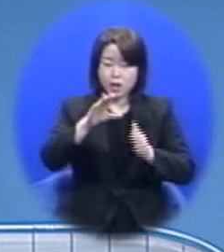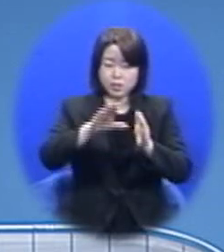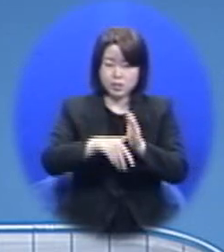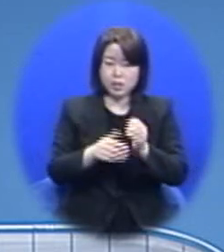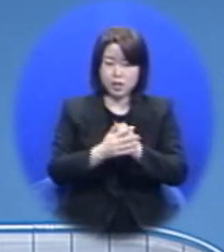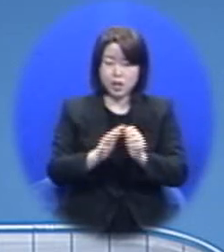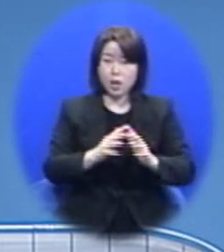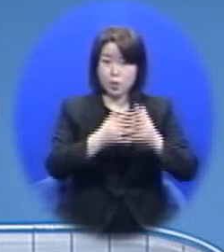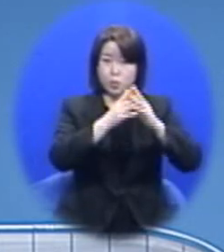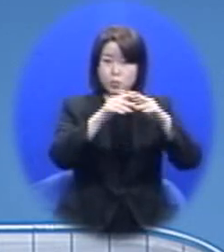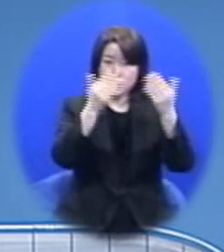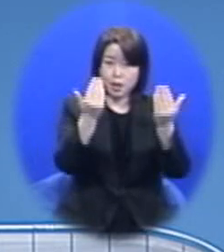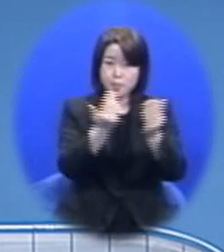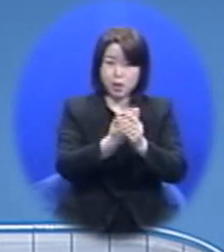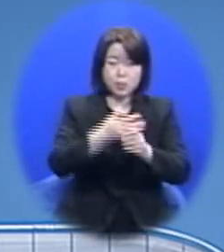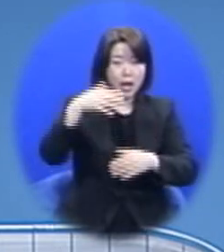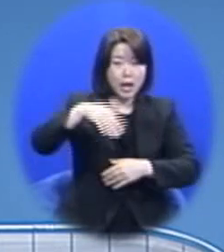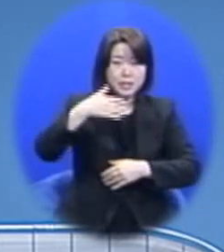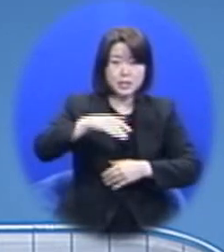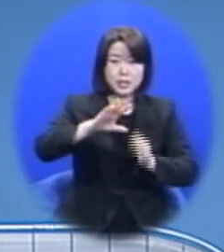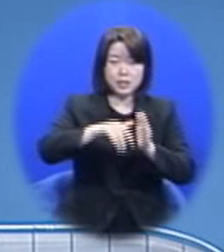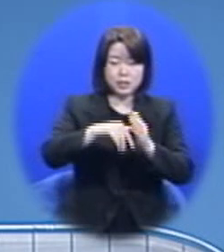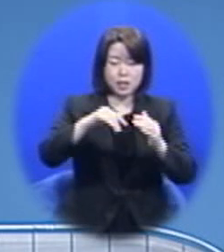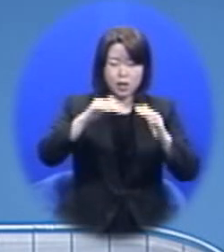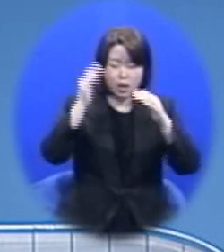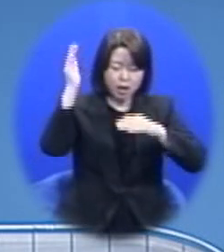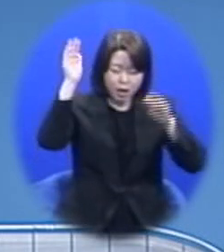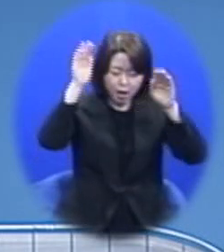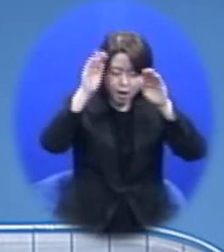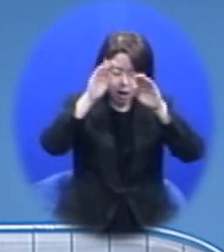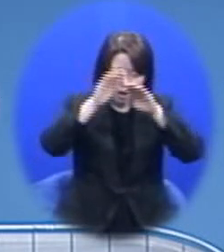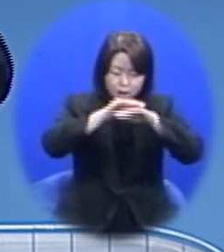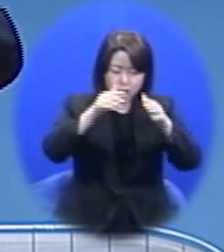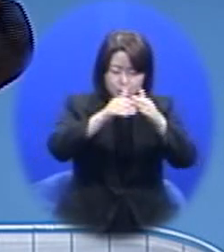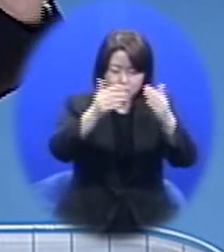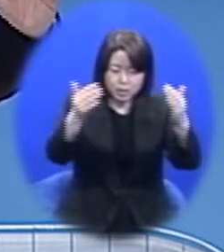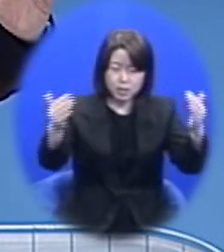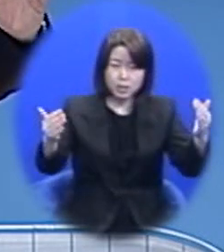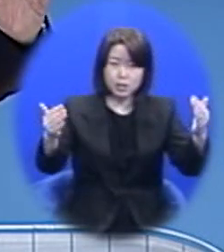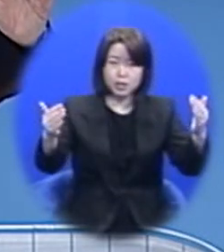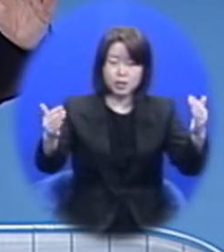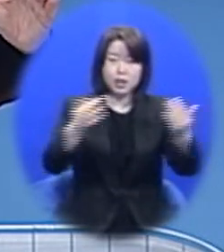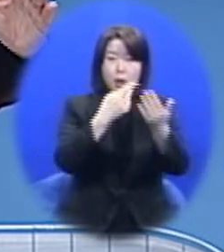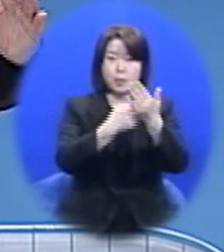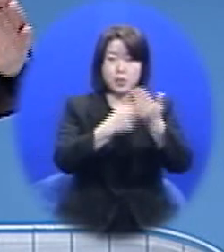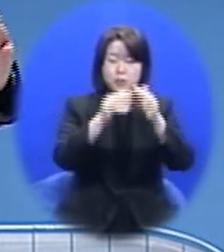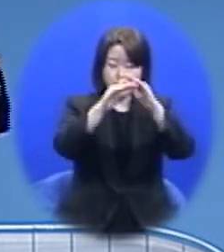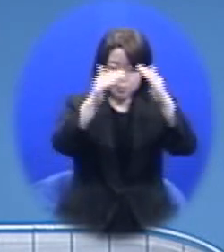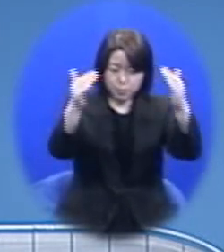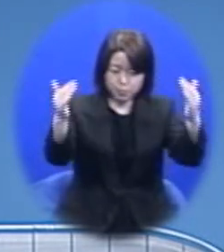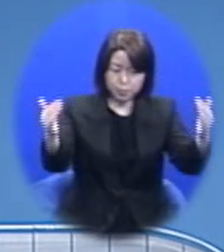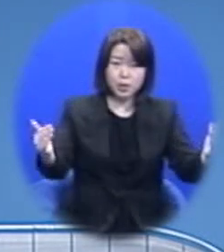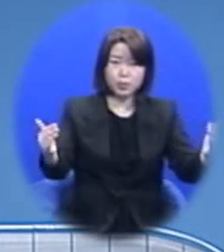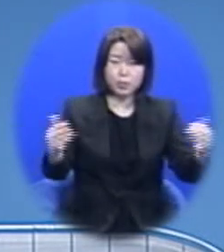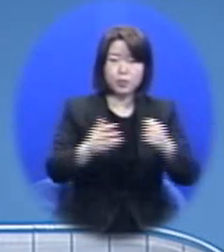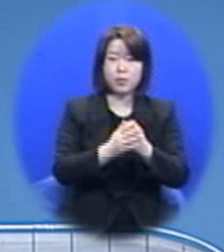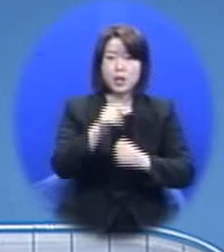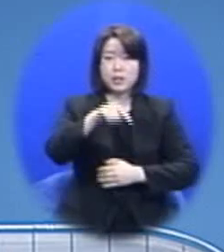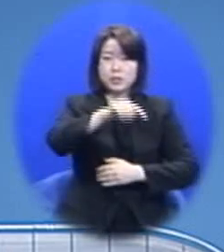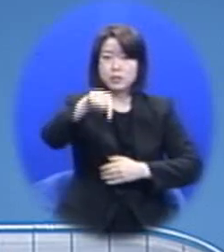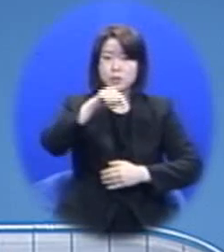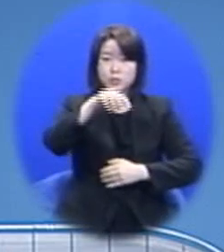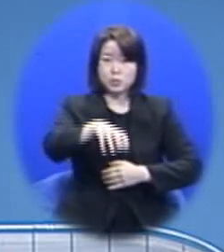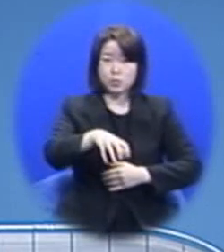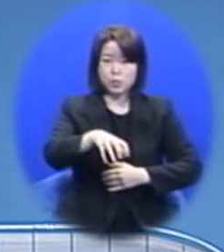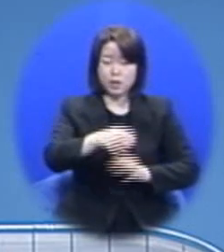된 굴같은 이곳에 여러분이 보시는 이 강단 앞이 비닐하우스 쳐놓고 거기에 기도,